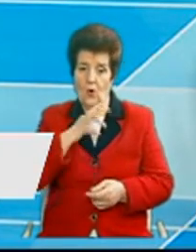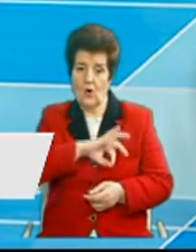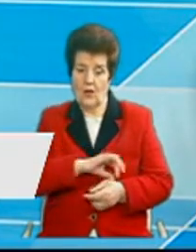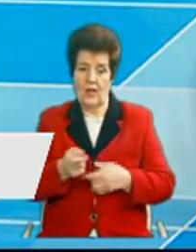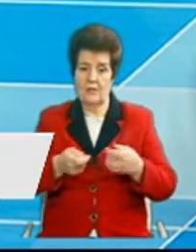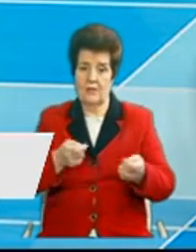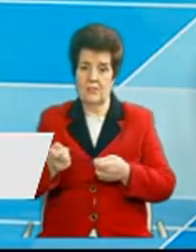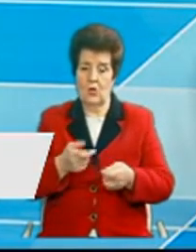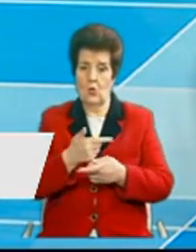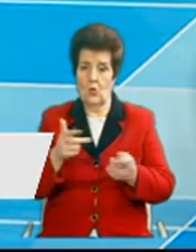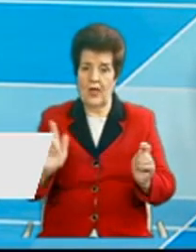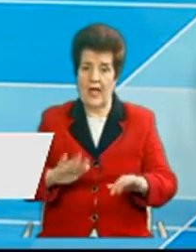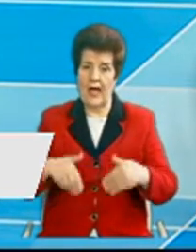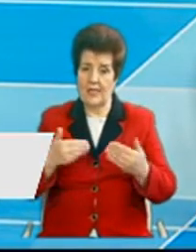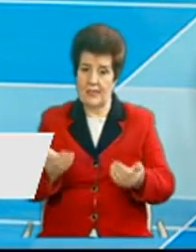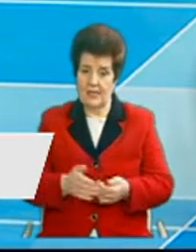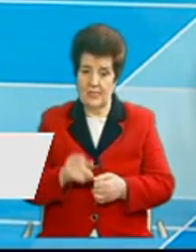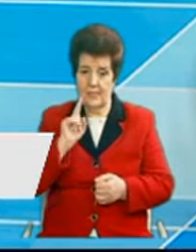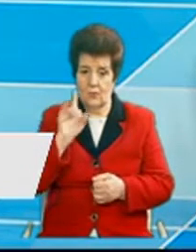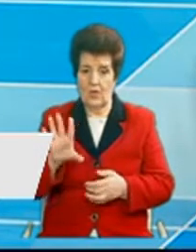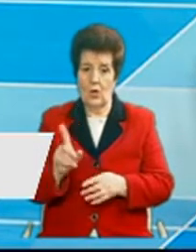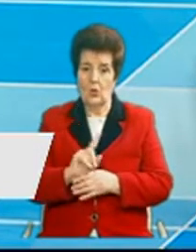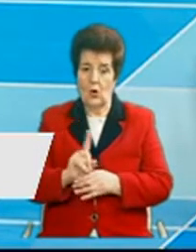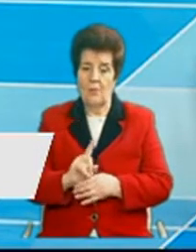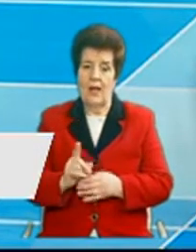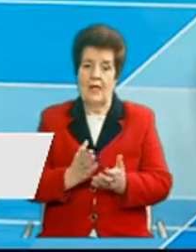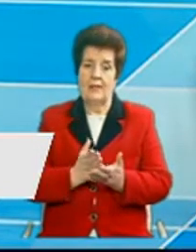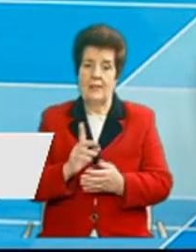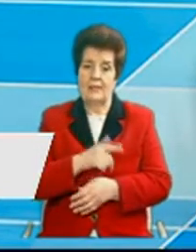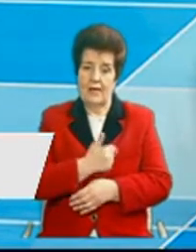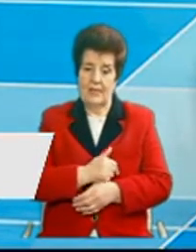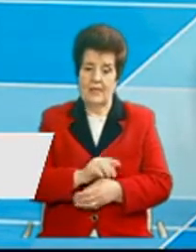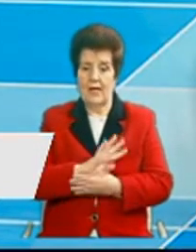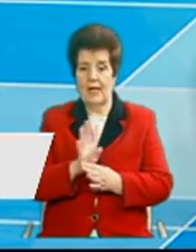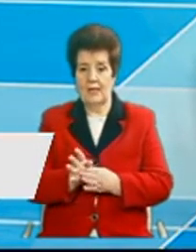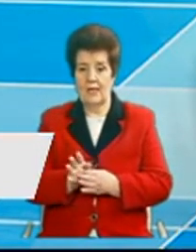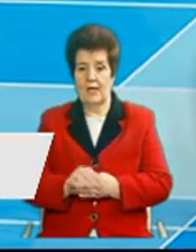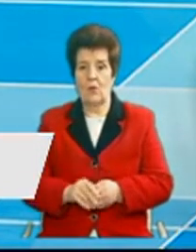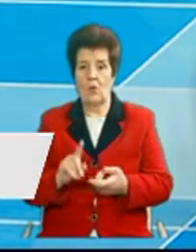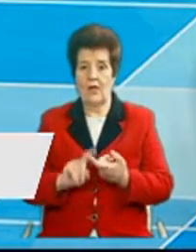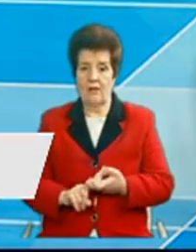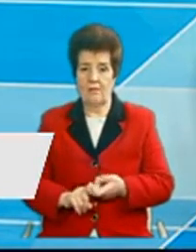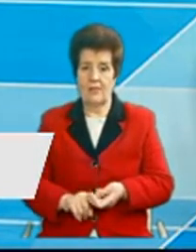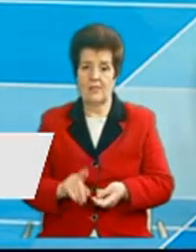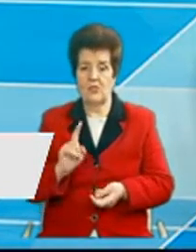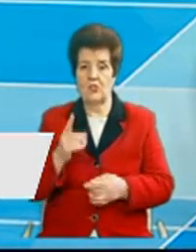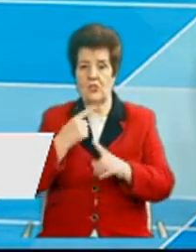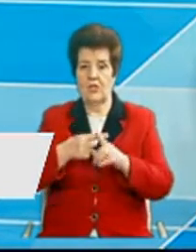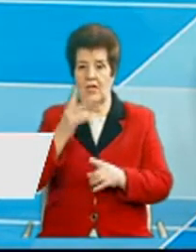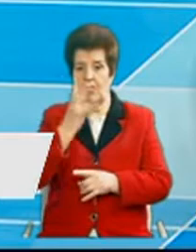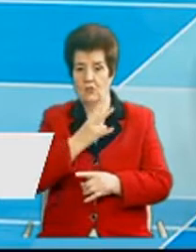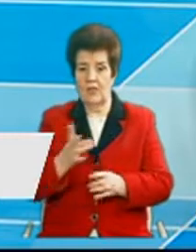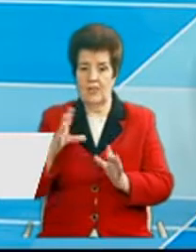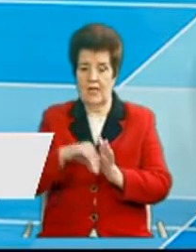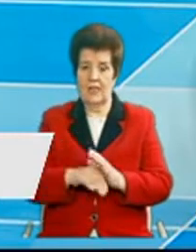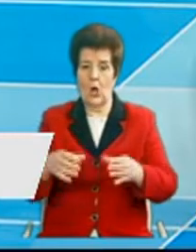administrative de către unii candidați, ignorarea normelor sanitare impuse de pandemia de coronavirus și implicarea cultelor religioase în